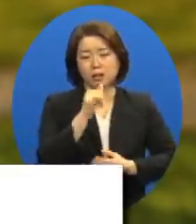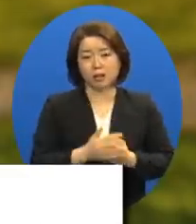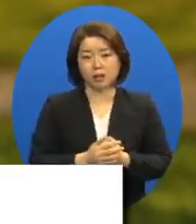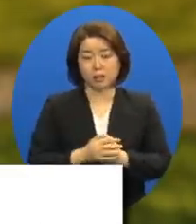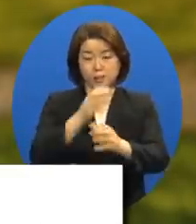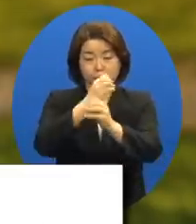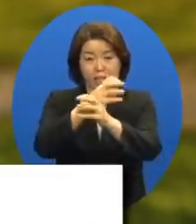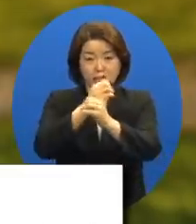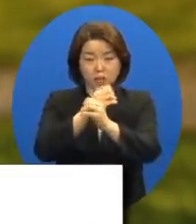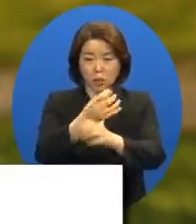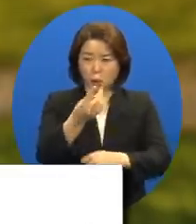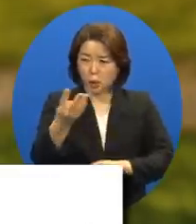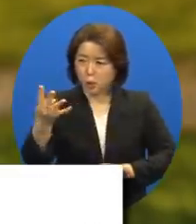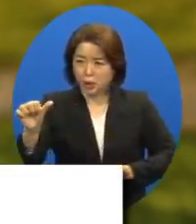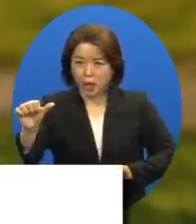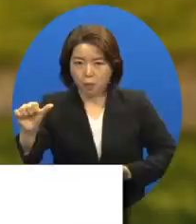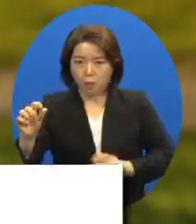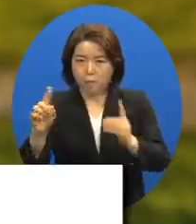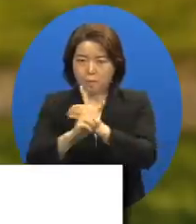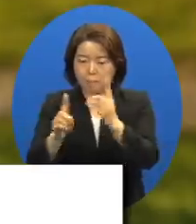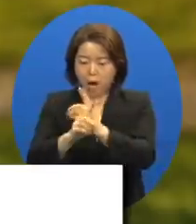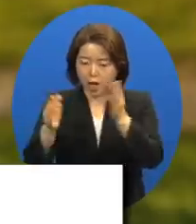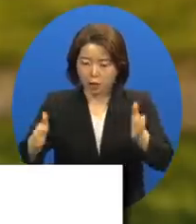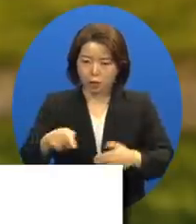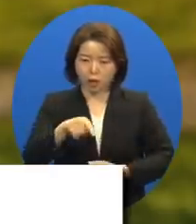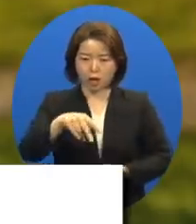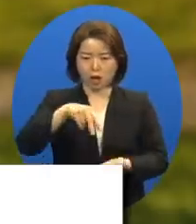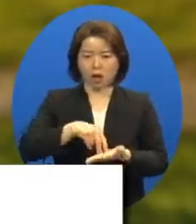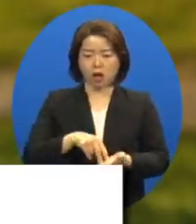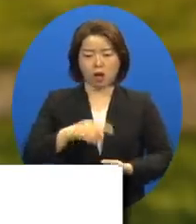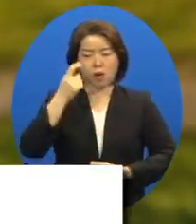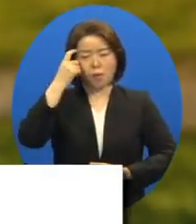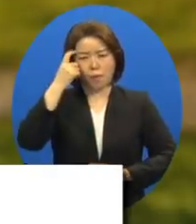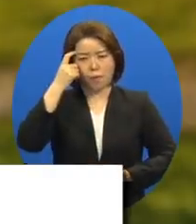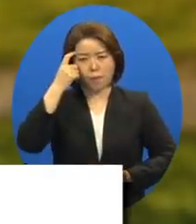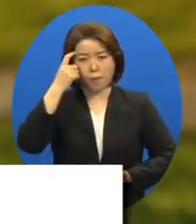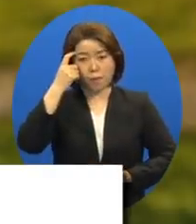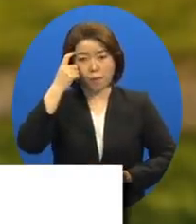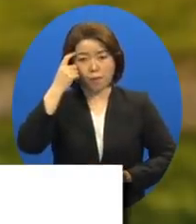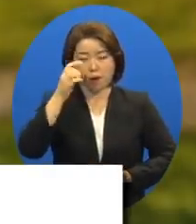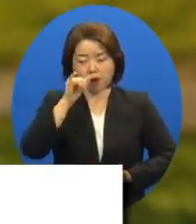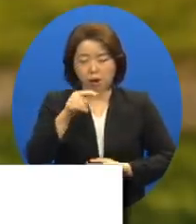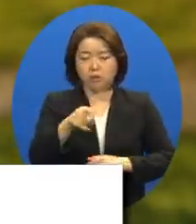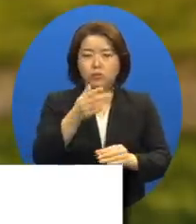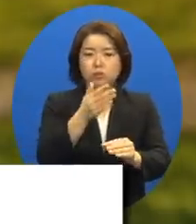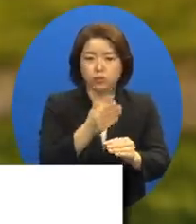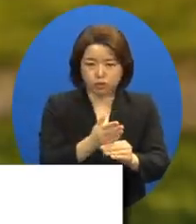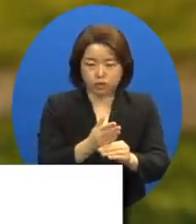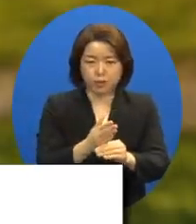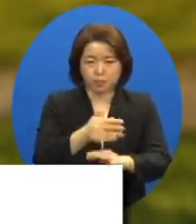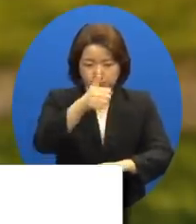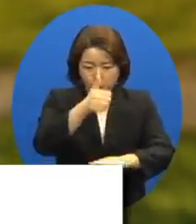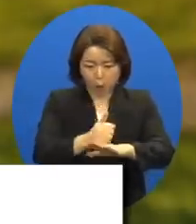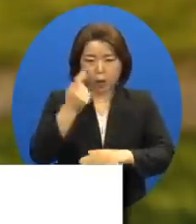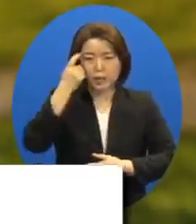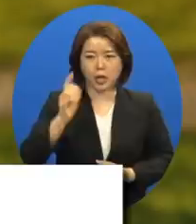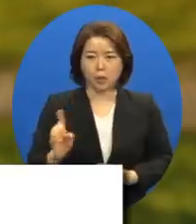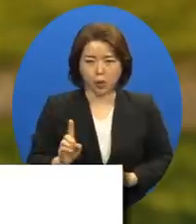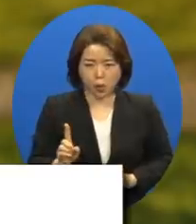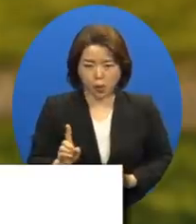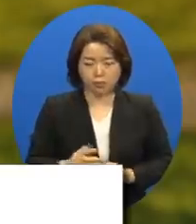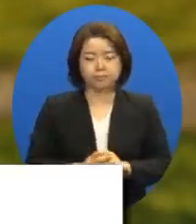신호가 내 5번 바뀔 동안 저는 한참을 싫어 등 앞에 서있었습니다 그러다가 결론에 다다른 생각은